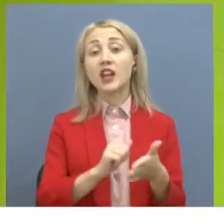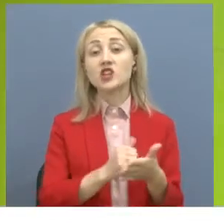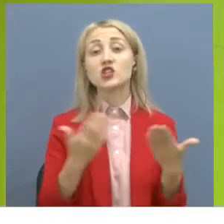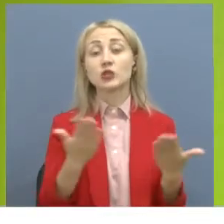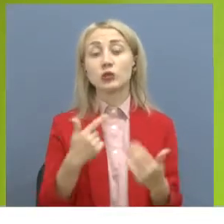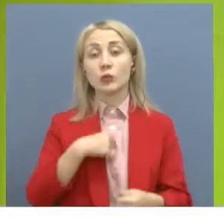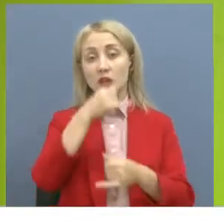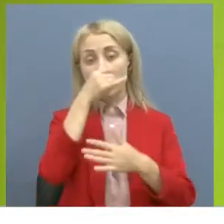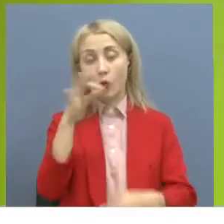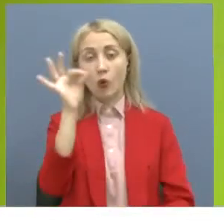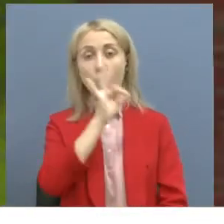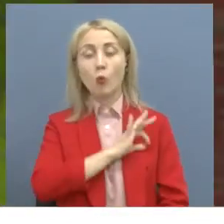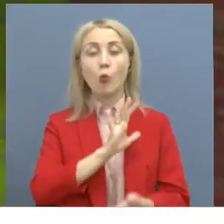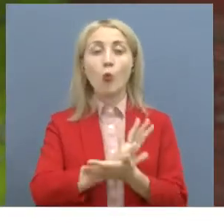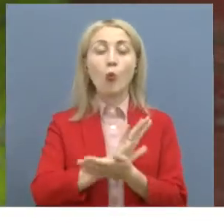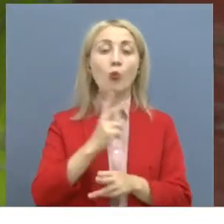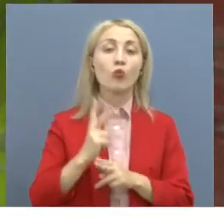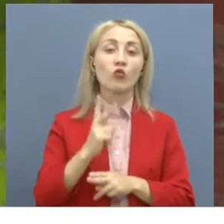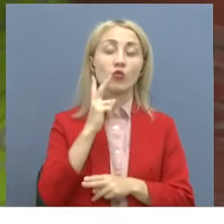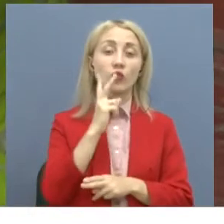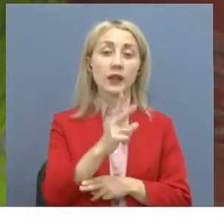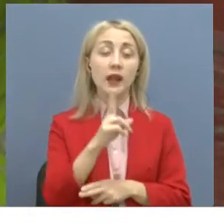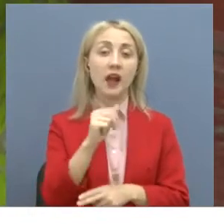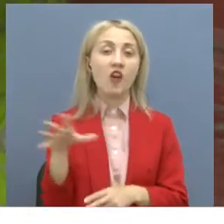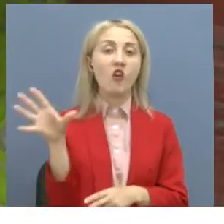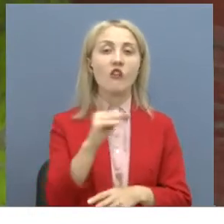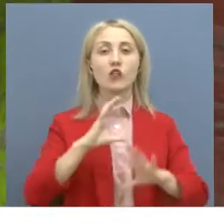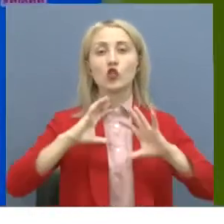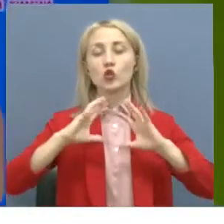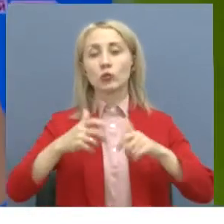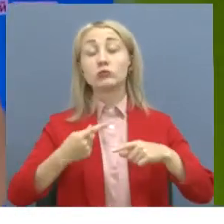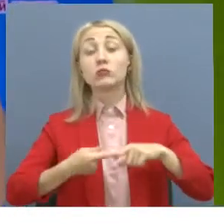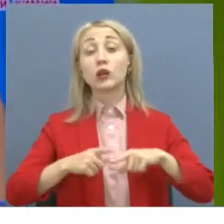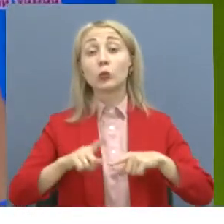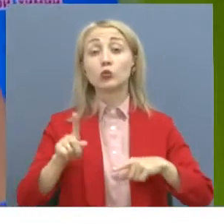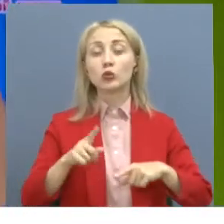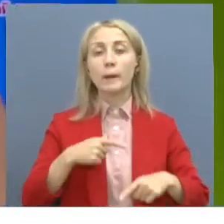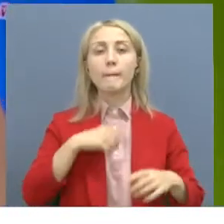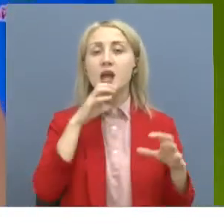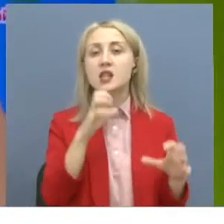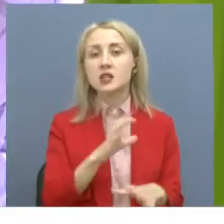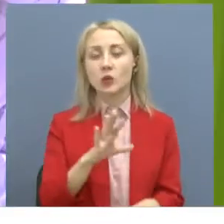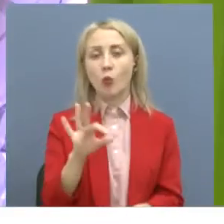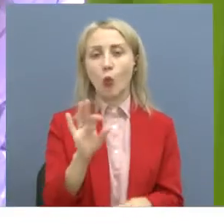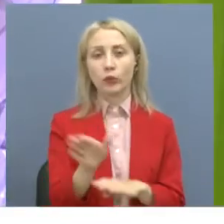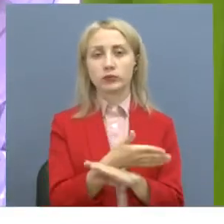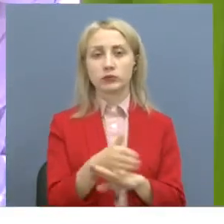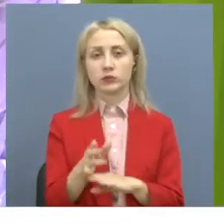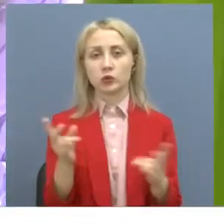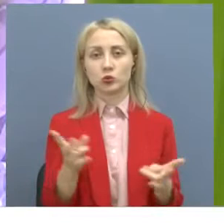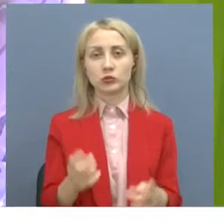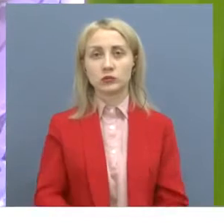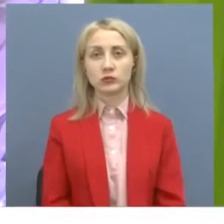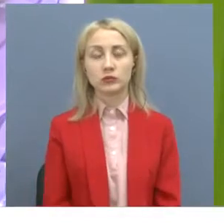Қала тұрғындарының қоқысты сұрыптауға бет бұрып, қоршаған ортаға қамқорлық артқаны сезіледі, дейді кәсіпкерлік нысанның қызметкерлері. За